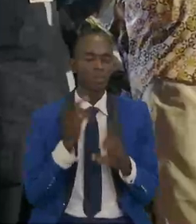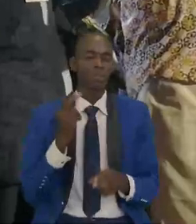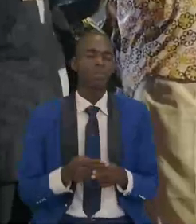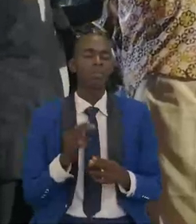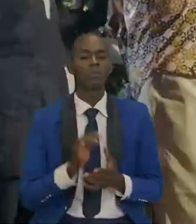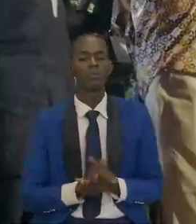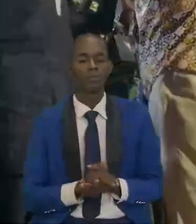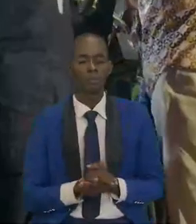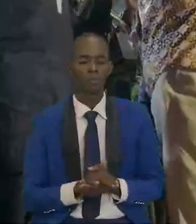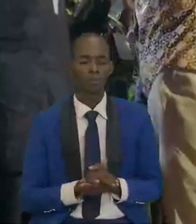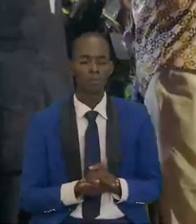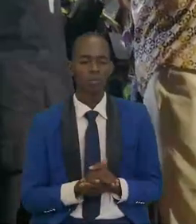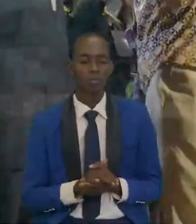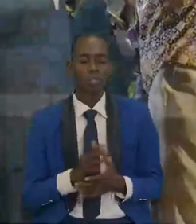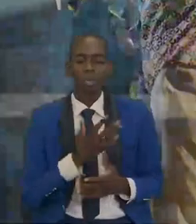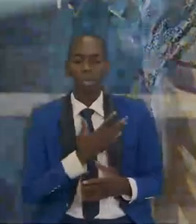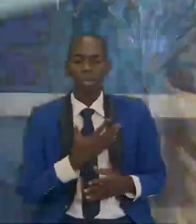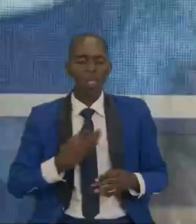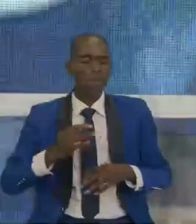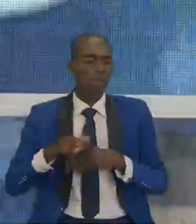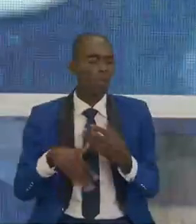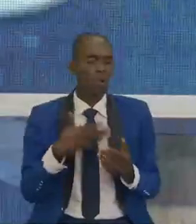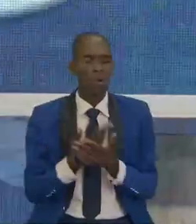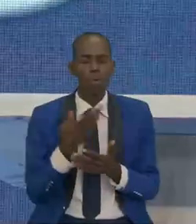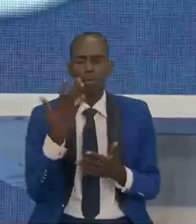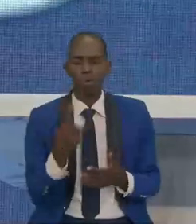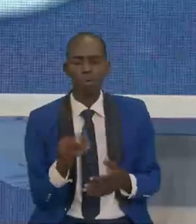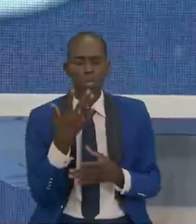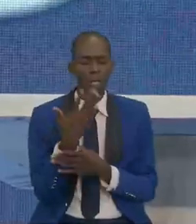Brise tous les jougs maintenant.